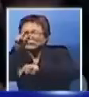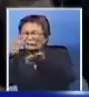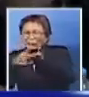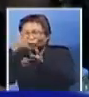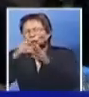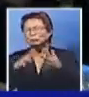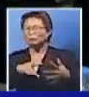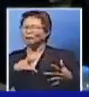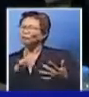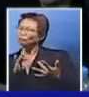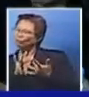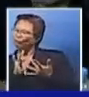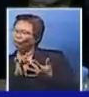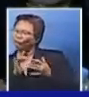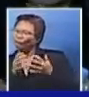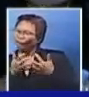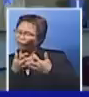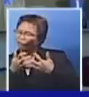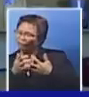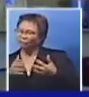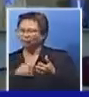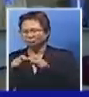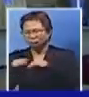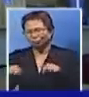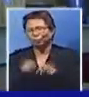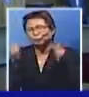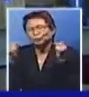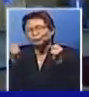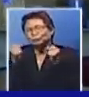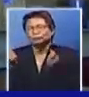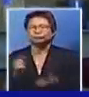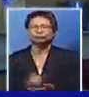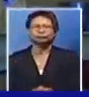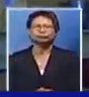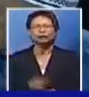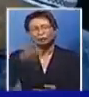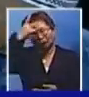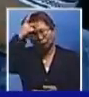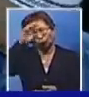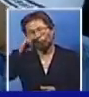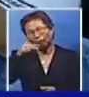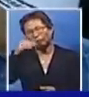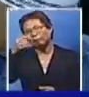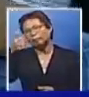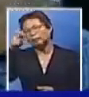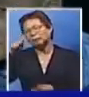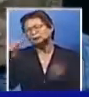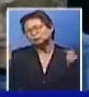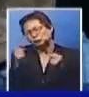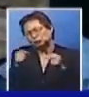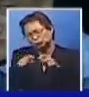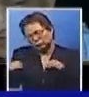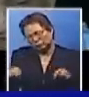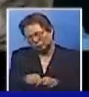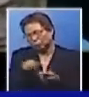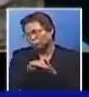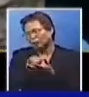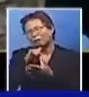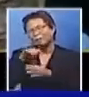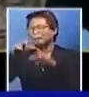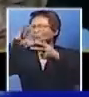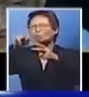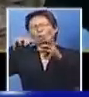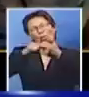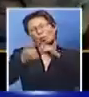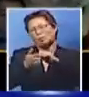bagi menyesuaikan diri dengan keadaan venue yang bersuhu sejuk. Jelas Dato' Megat, suasana sejuk di venue itu tidak akan memberi